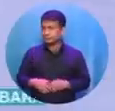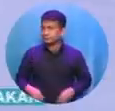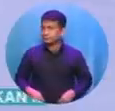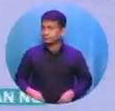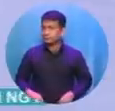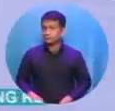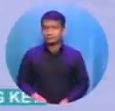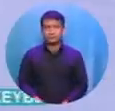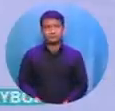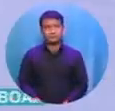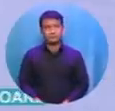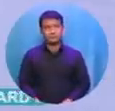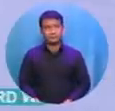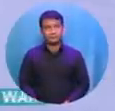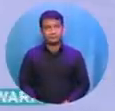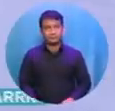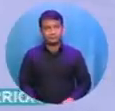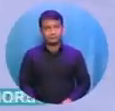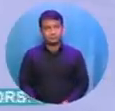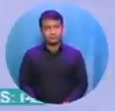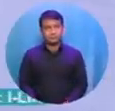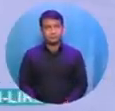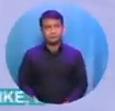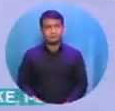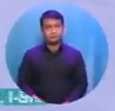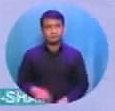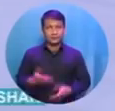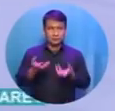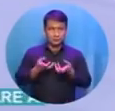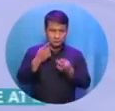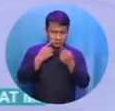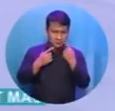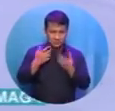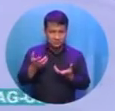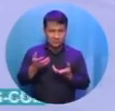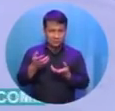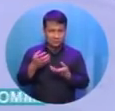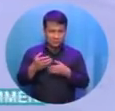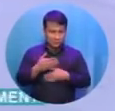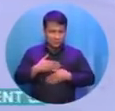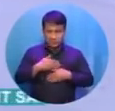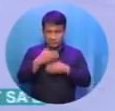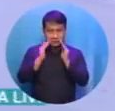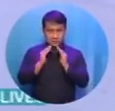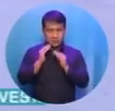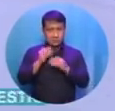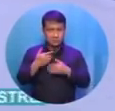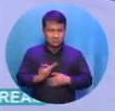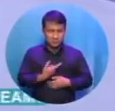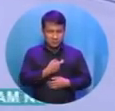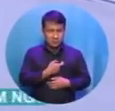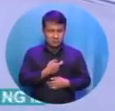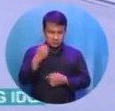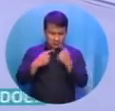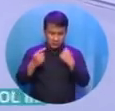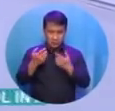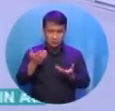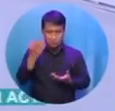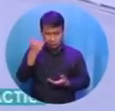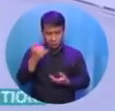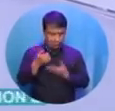you. Yan, naiyak siya. Yan ang gusto namin, tears of joy. Ayoko yung... naiyak kayo dahil malungkot kayo, masama loob niyo. Gusto ko umiyak kayo